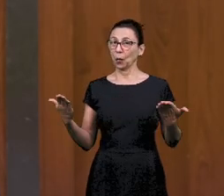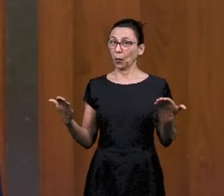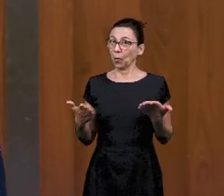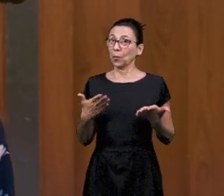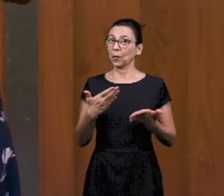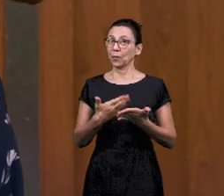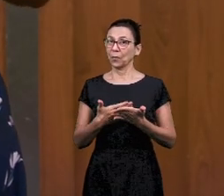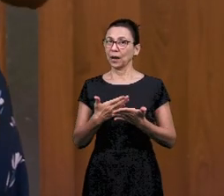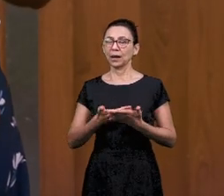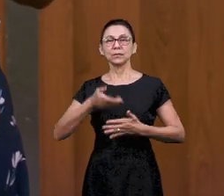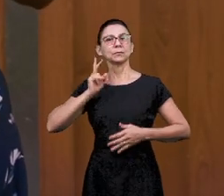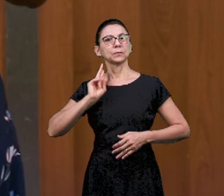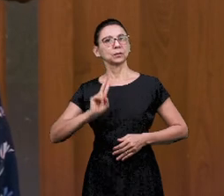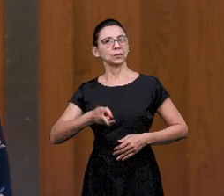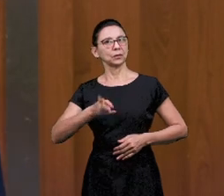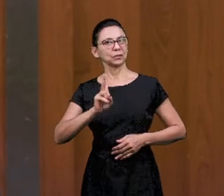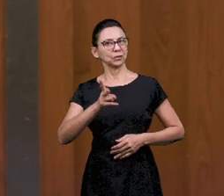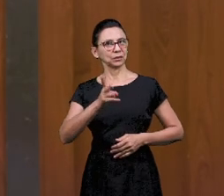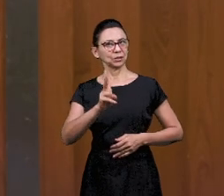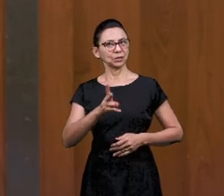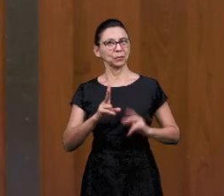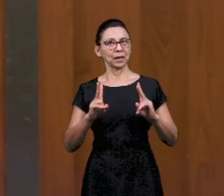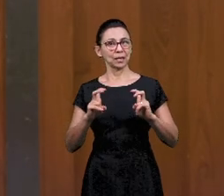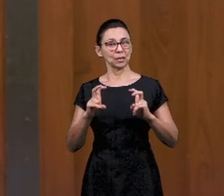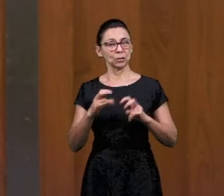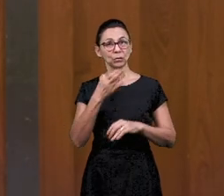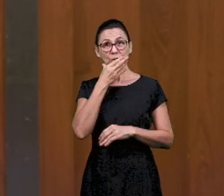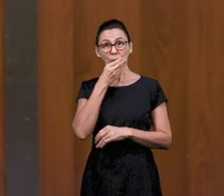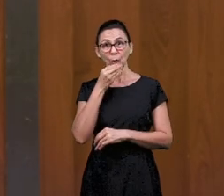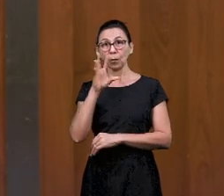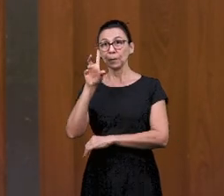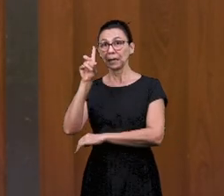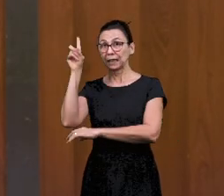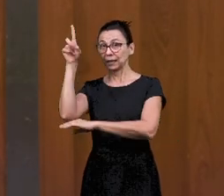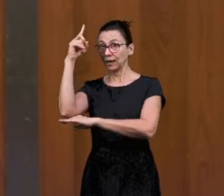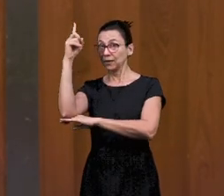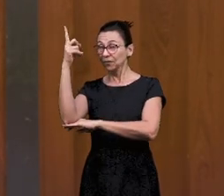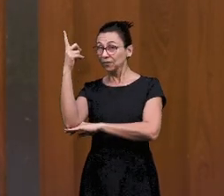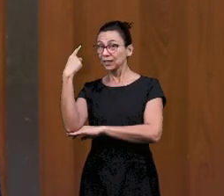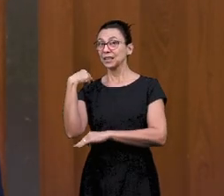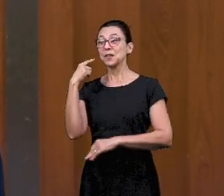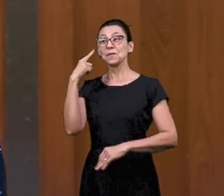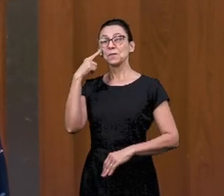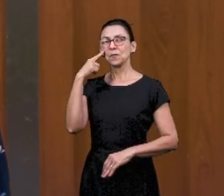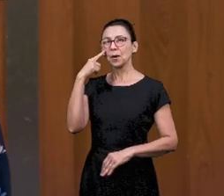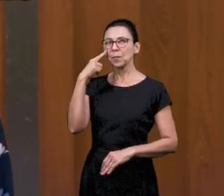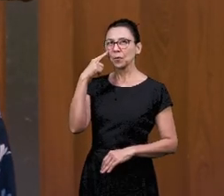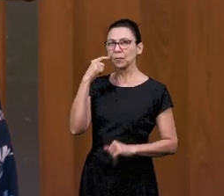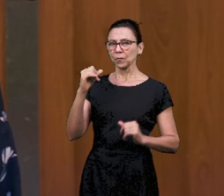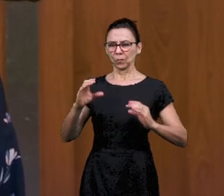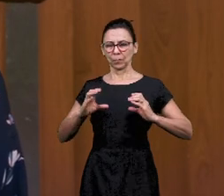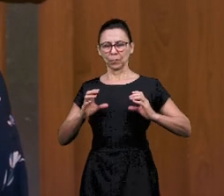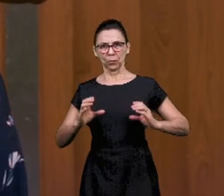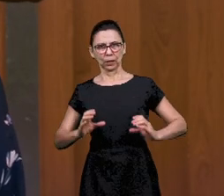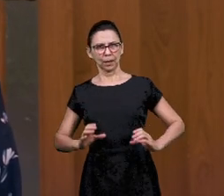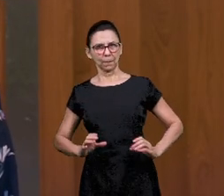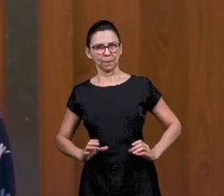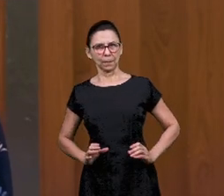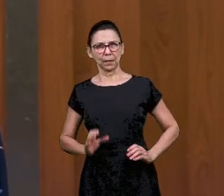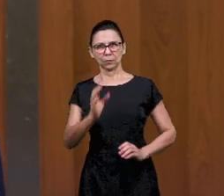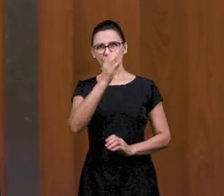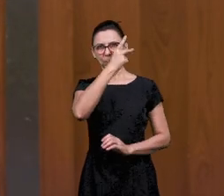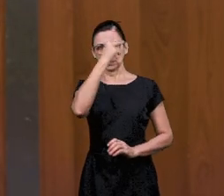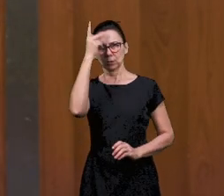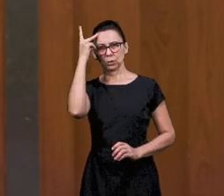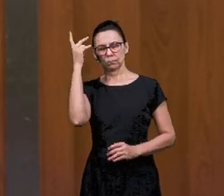nous allons continuer à parler sur David, mais nous allons étudier sur son caractère, sa manière d'être,